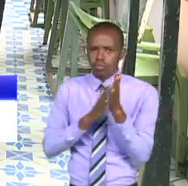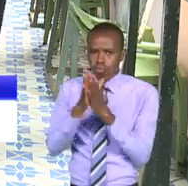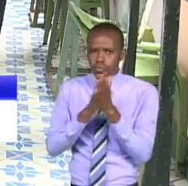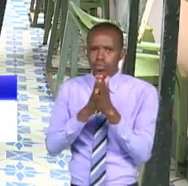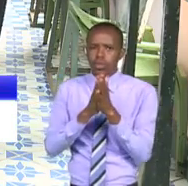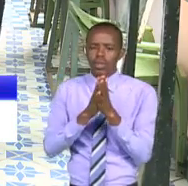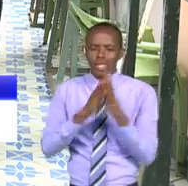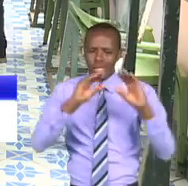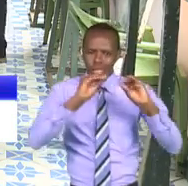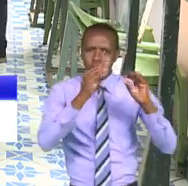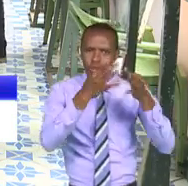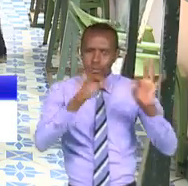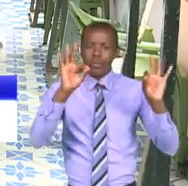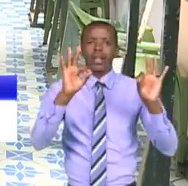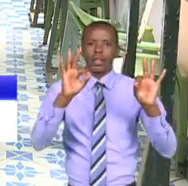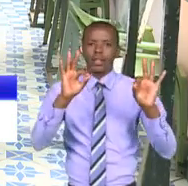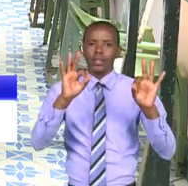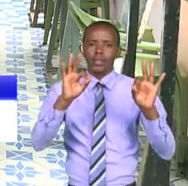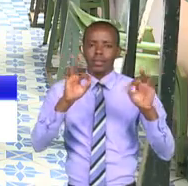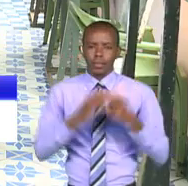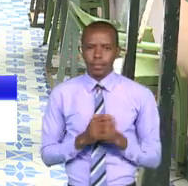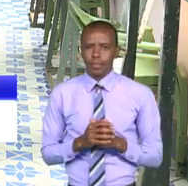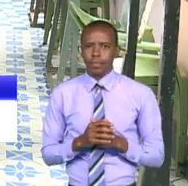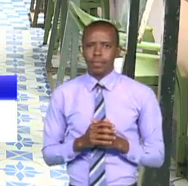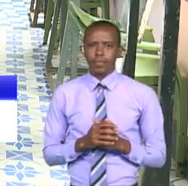for free, demystifying the misconceptions about the sport.